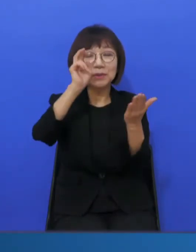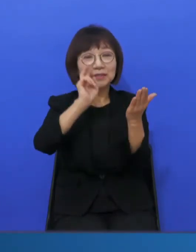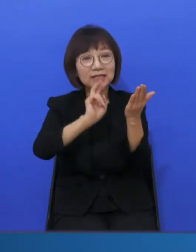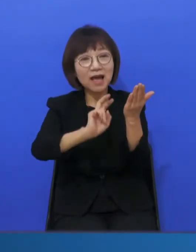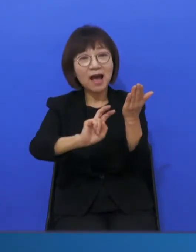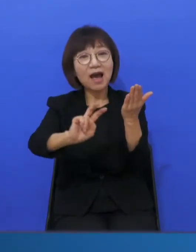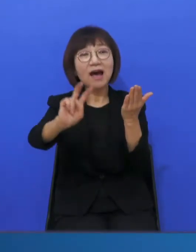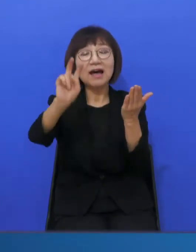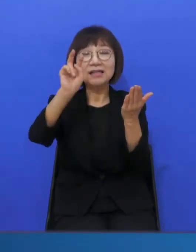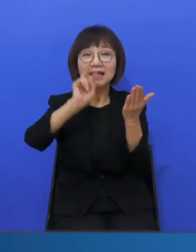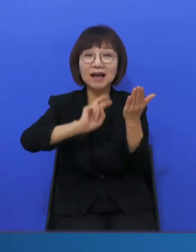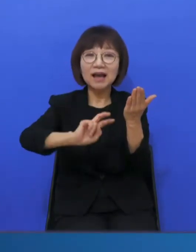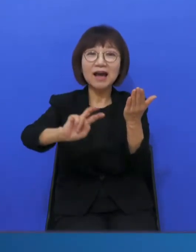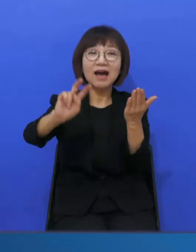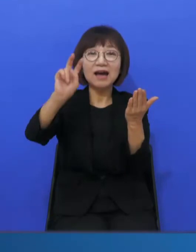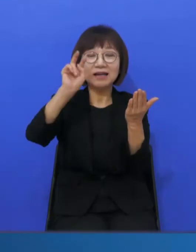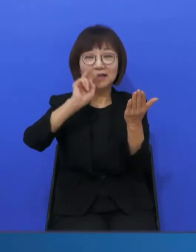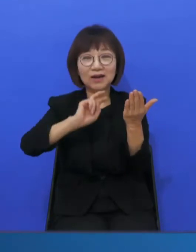주